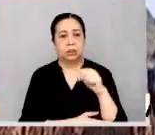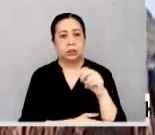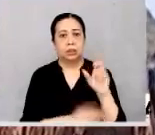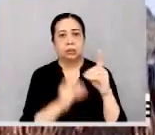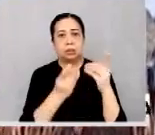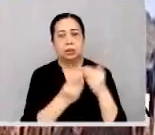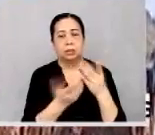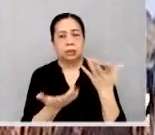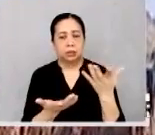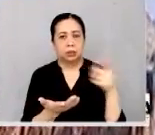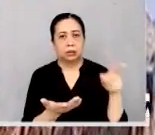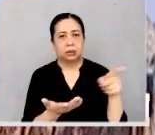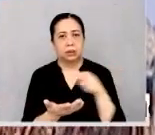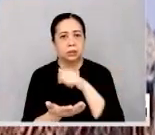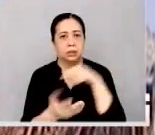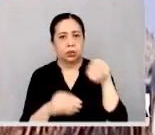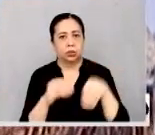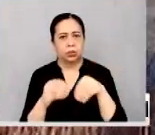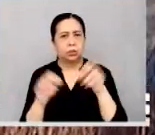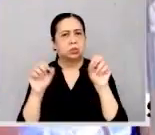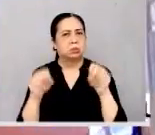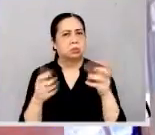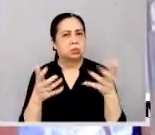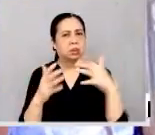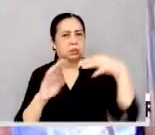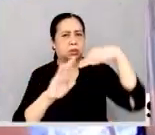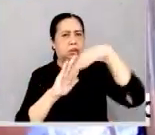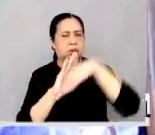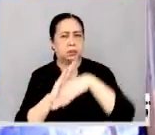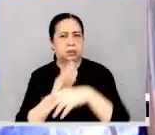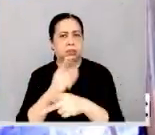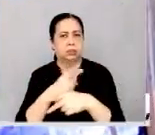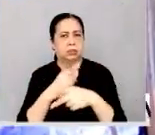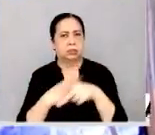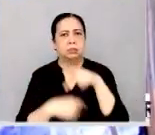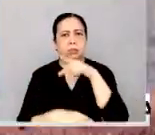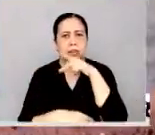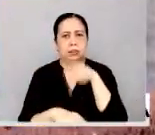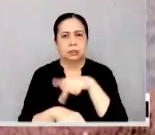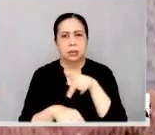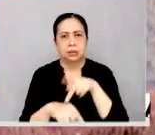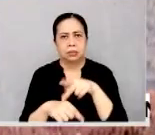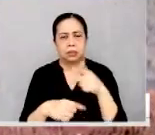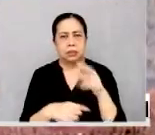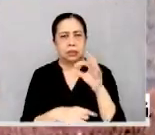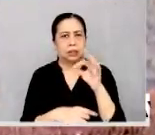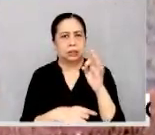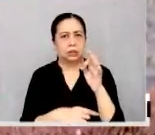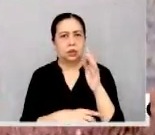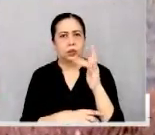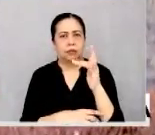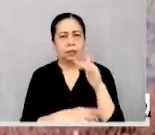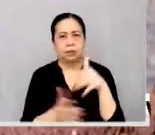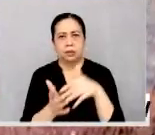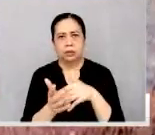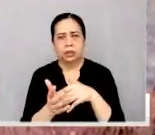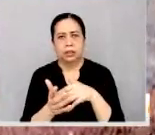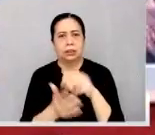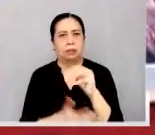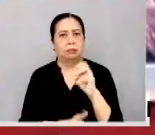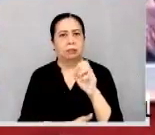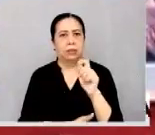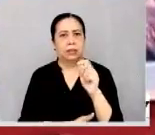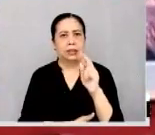Agriculture o USDA, posible raw na bumagsak ang produksyon ng baboy ng Pilipinas sa 925,000 metric tons na